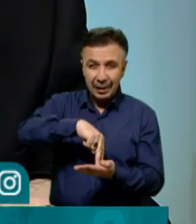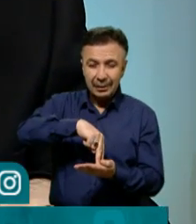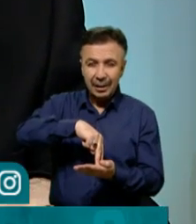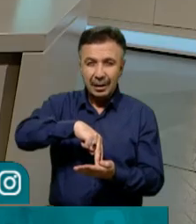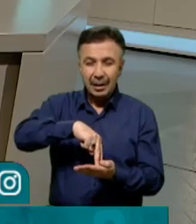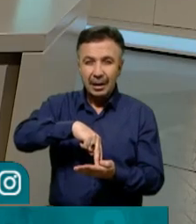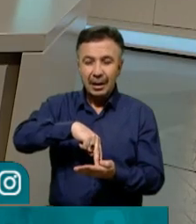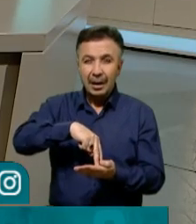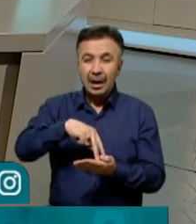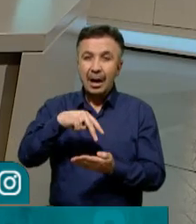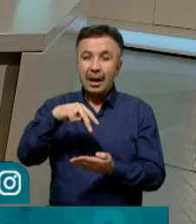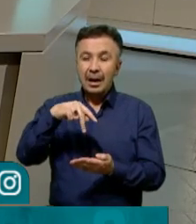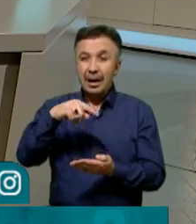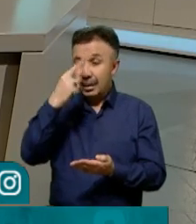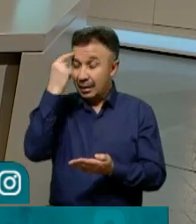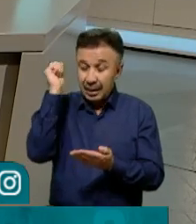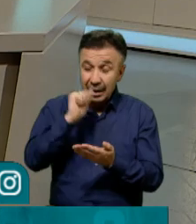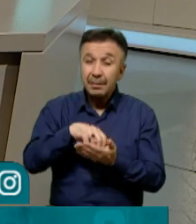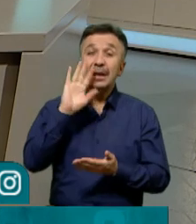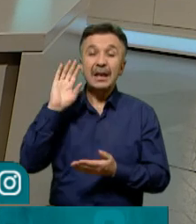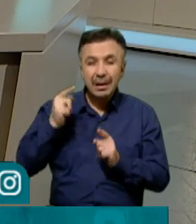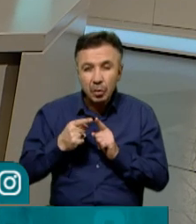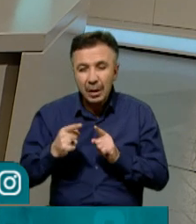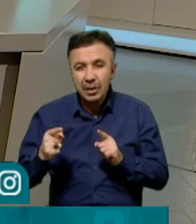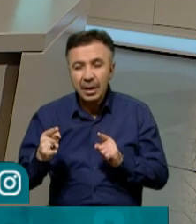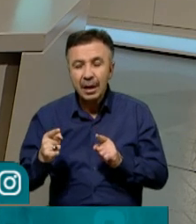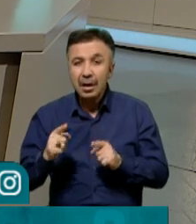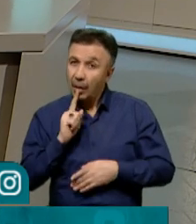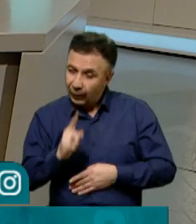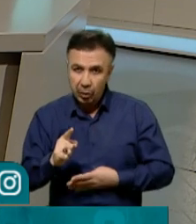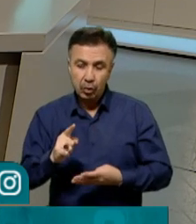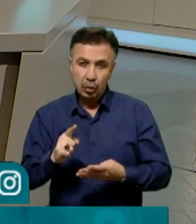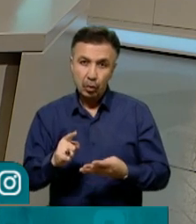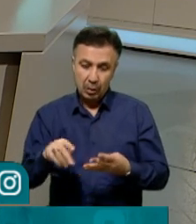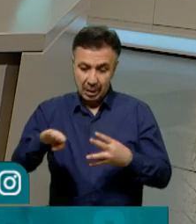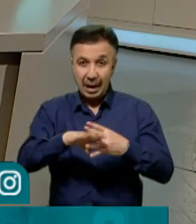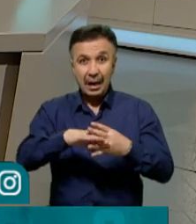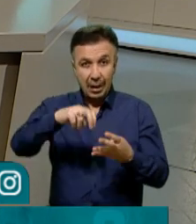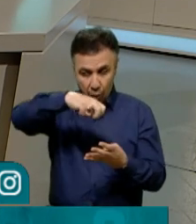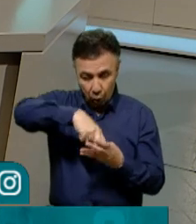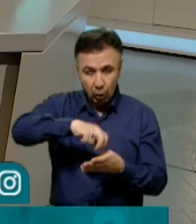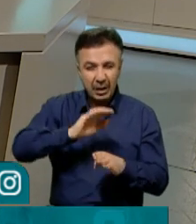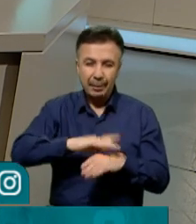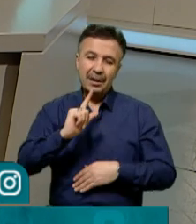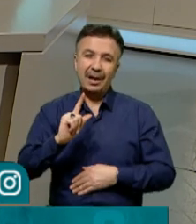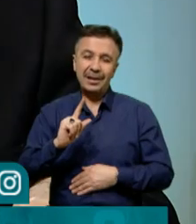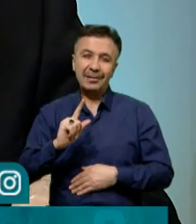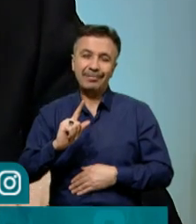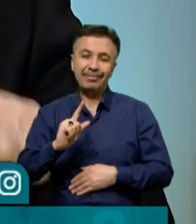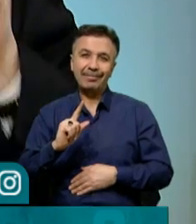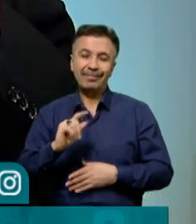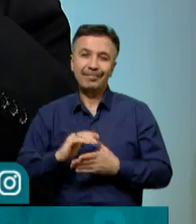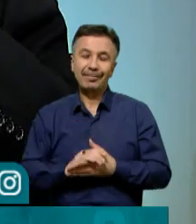geri oturacak. Niye? Farzdı ya. Doğru, terk etmiş. Geri oturacak. Çünkü farzı ikmal için geri ne yapacak?